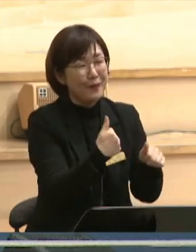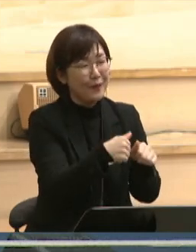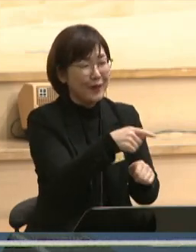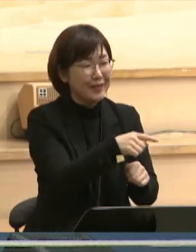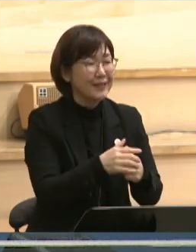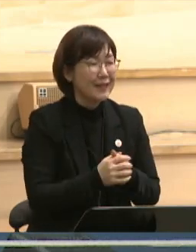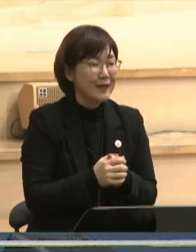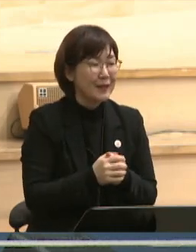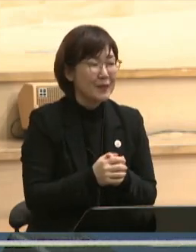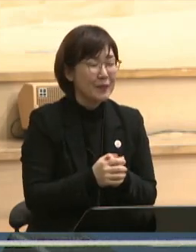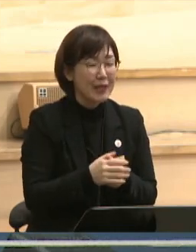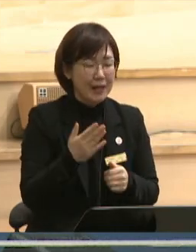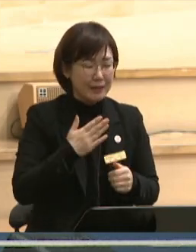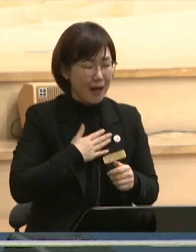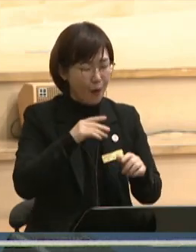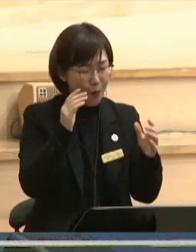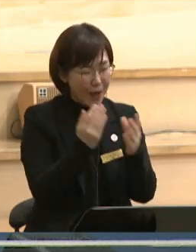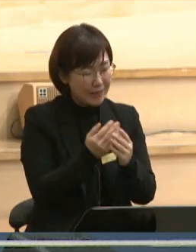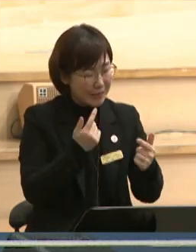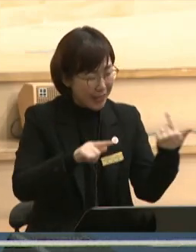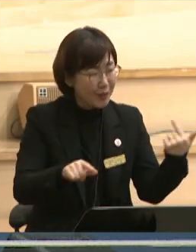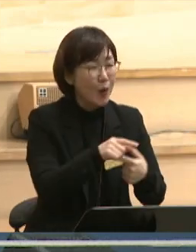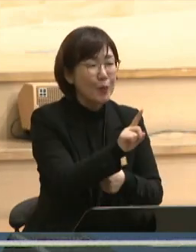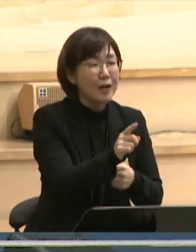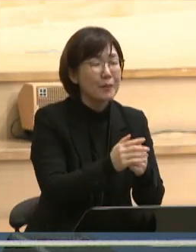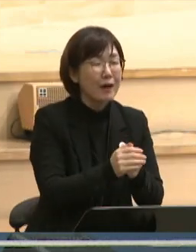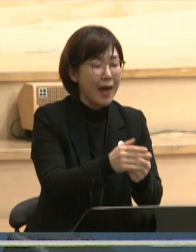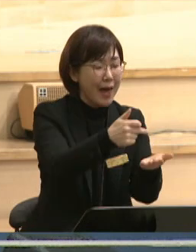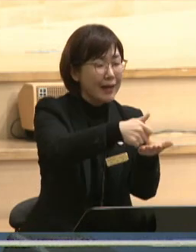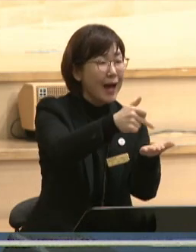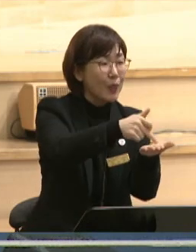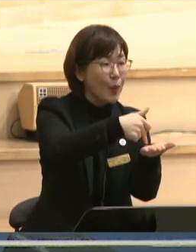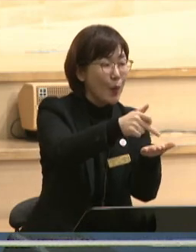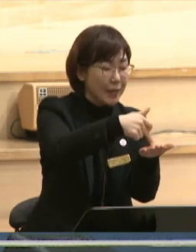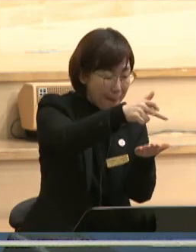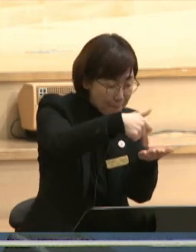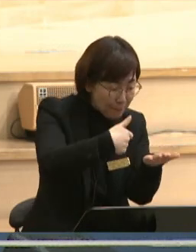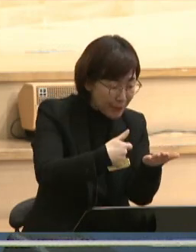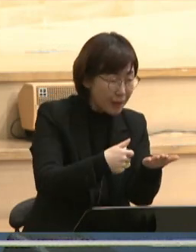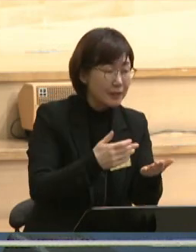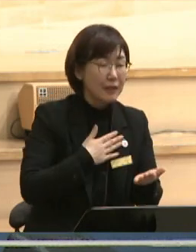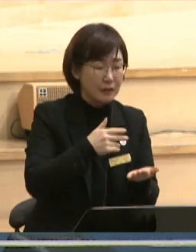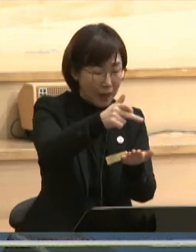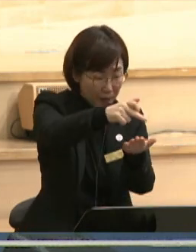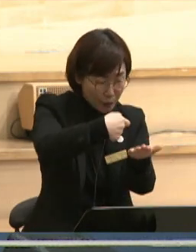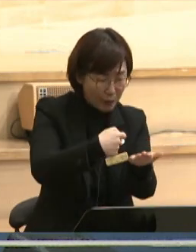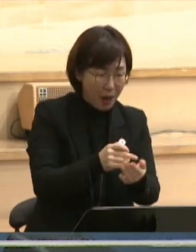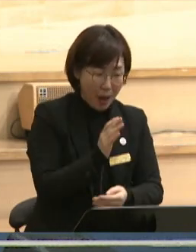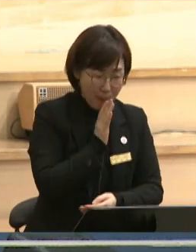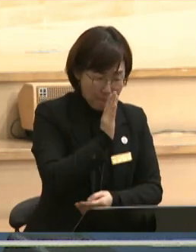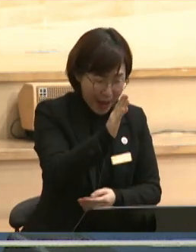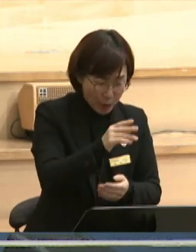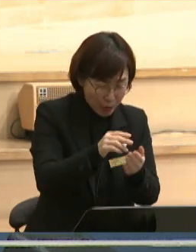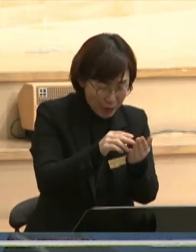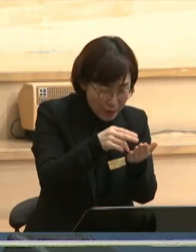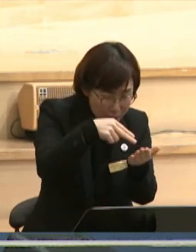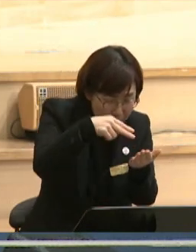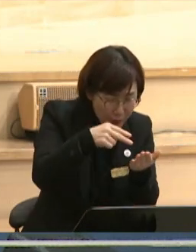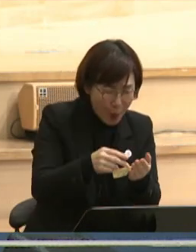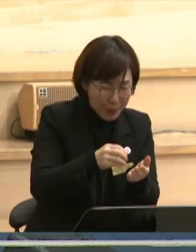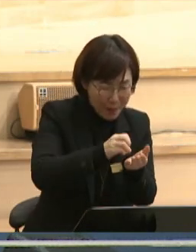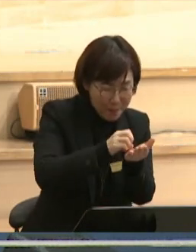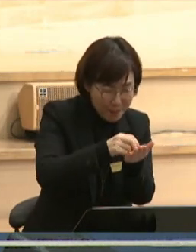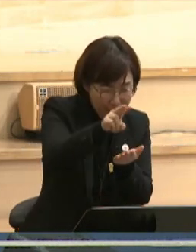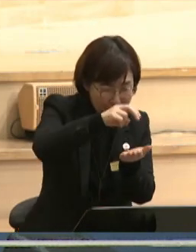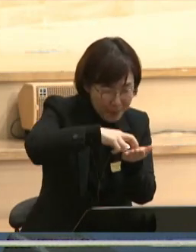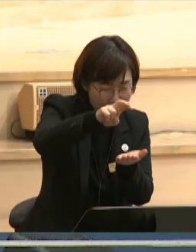저와 극명하게 대조를 이루는게 뭐냐면 카톡을 보는 습관입니다 저는 카톡이 오면 바로바로 보고 바로바로 답신을